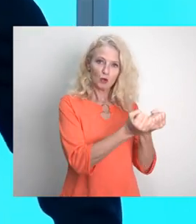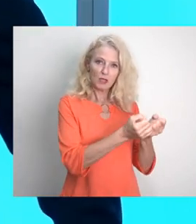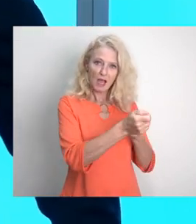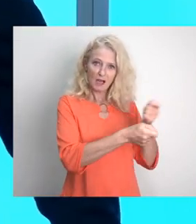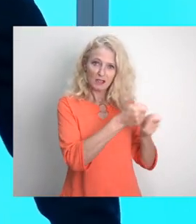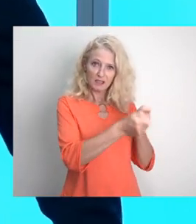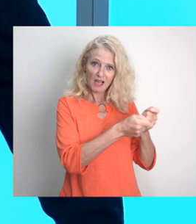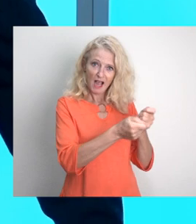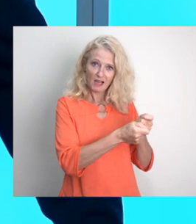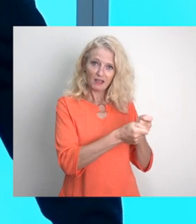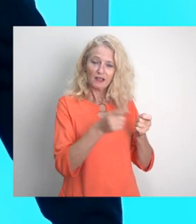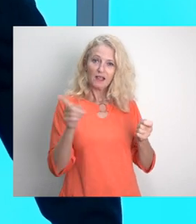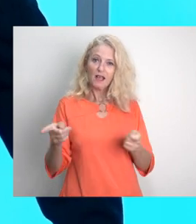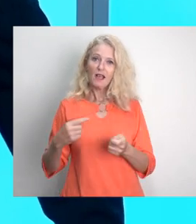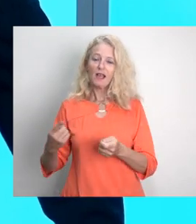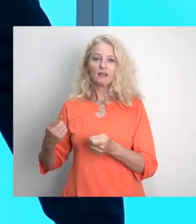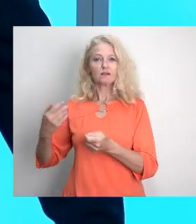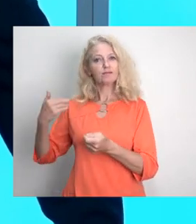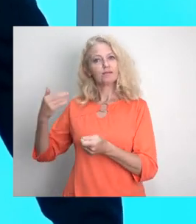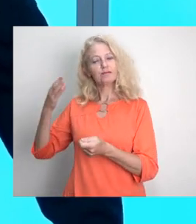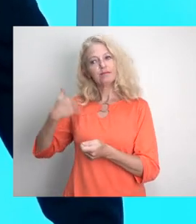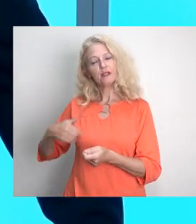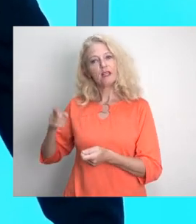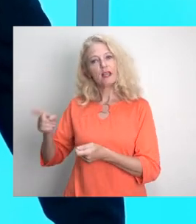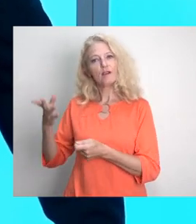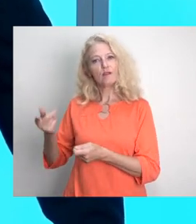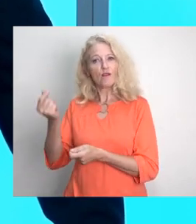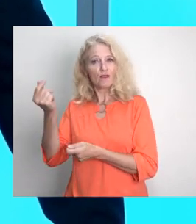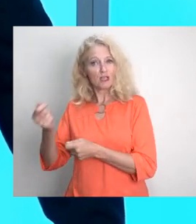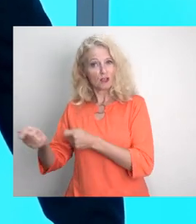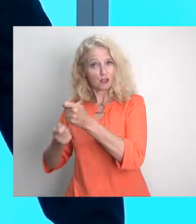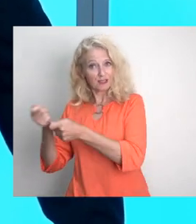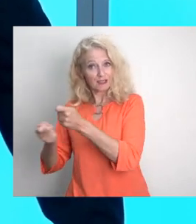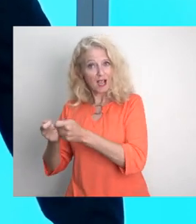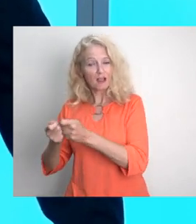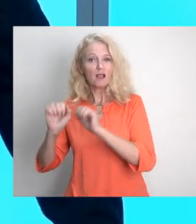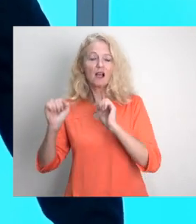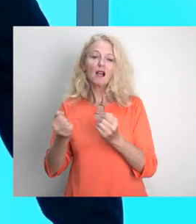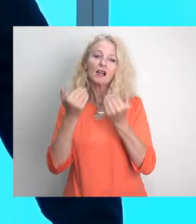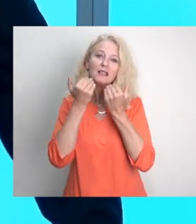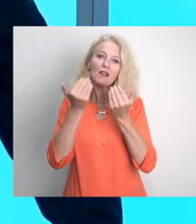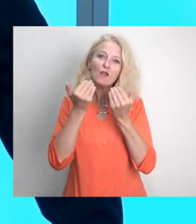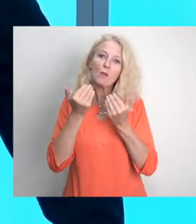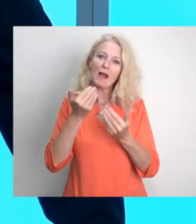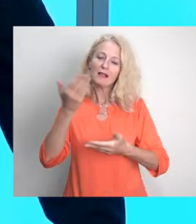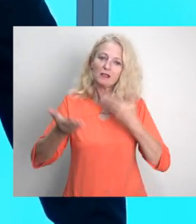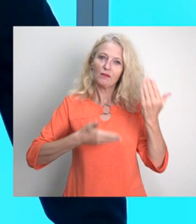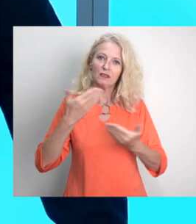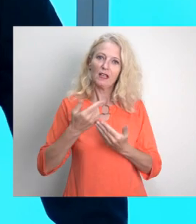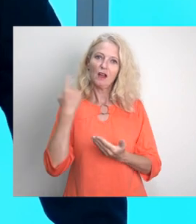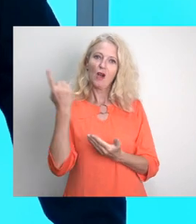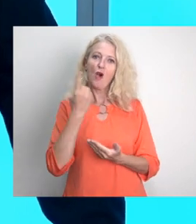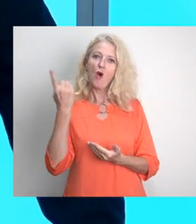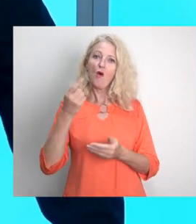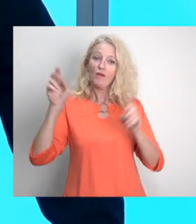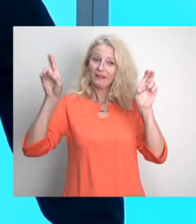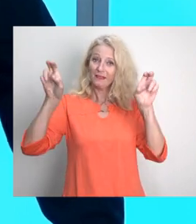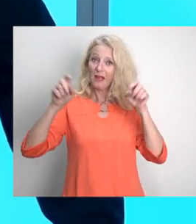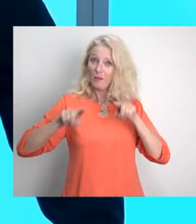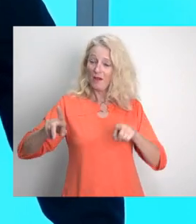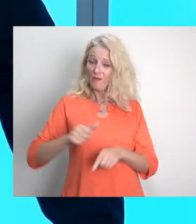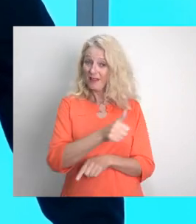heer Shinashu, gedeputeerden van Financiën, om informatie te geven over zeer belangrijke thema's voor elke burger van ons eiland.